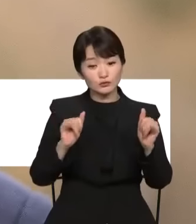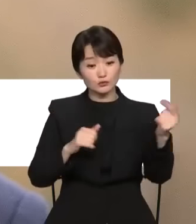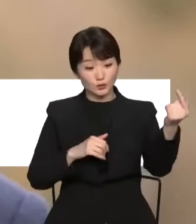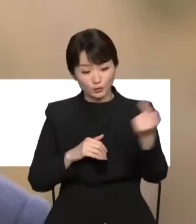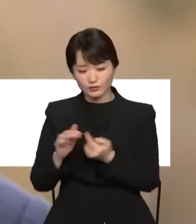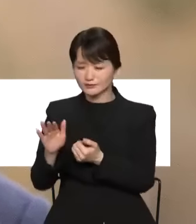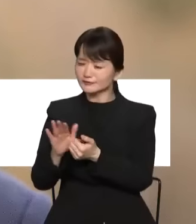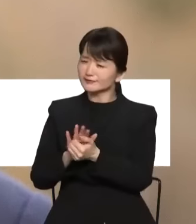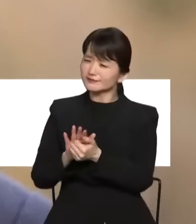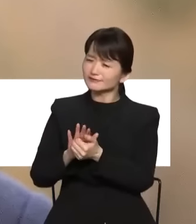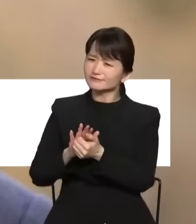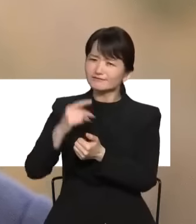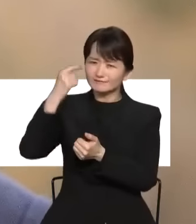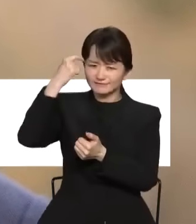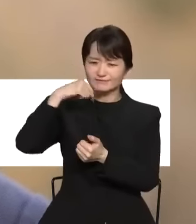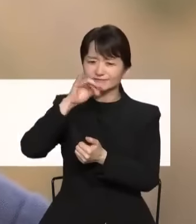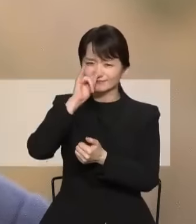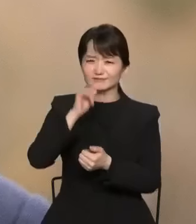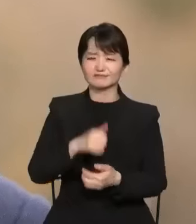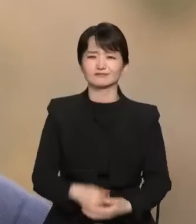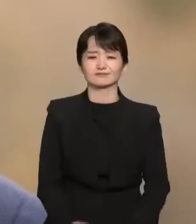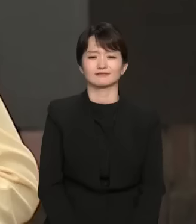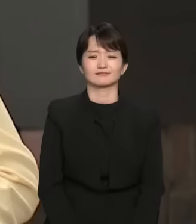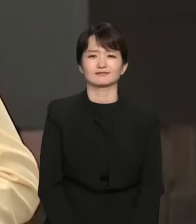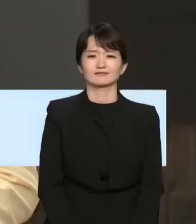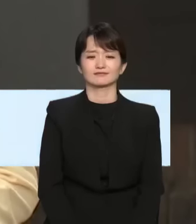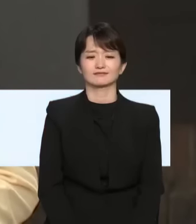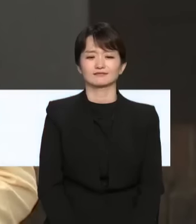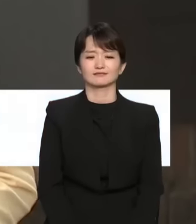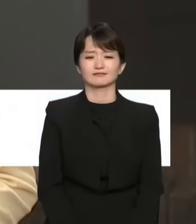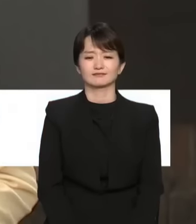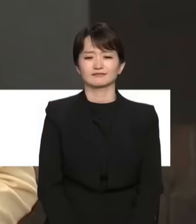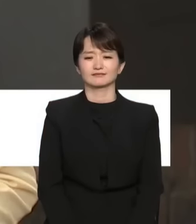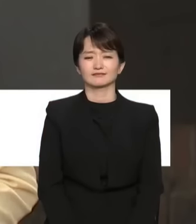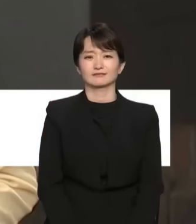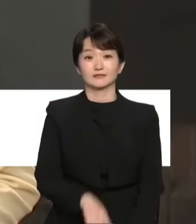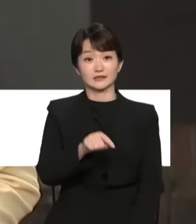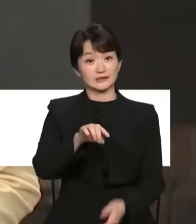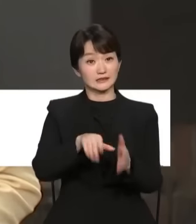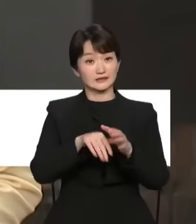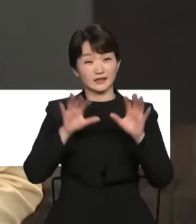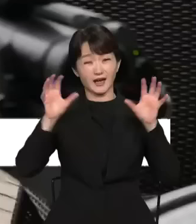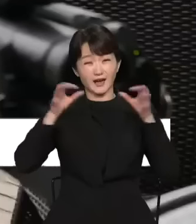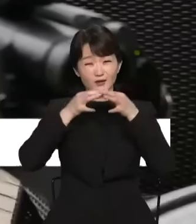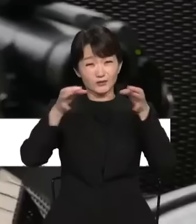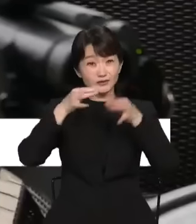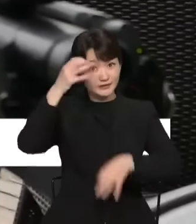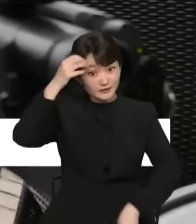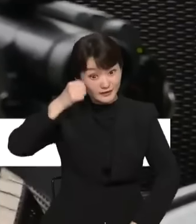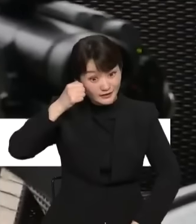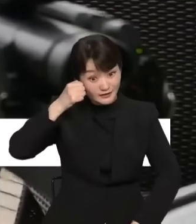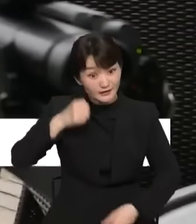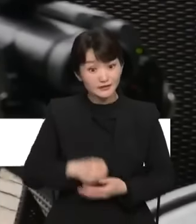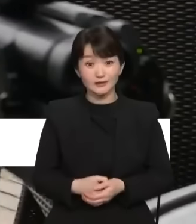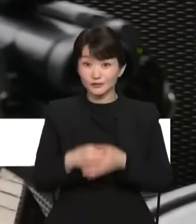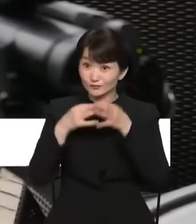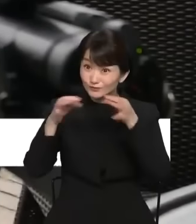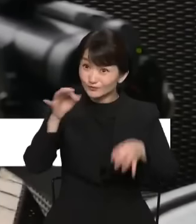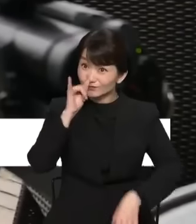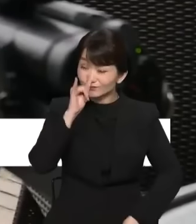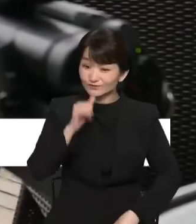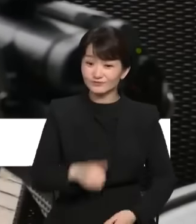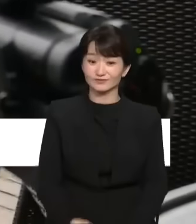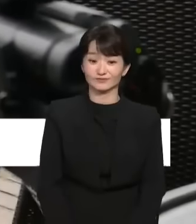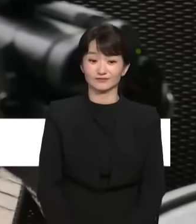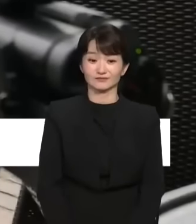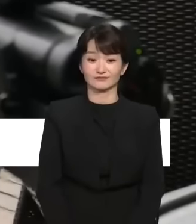born in 2002. Yeah. 당시 응원가가 혹시 기억나시나요? You can sing it.